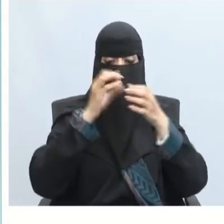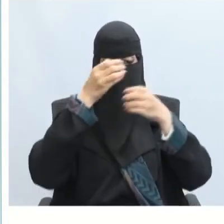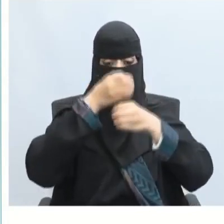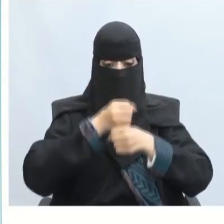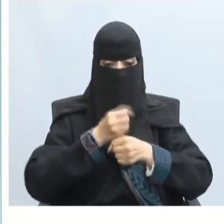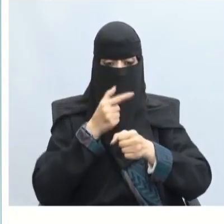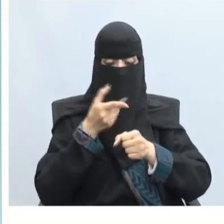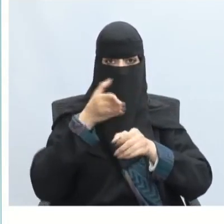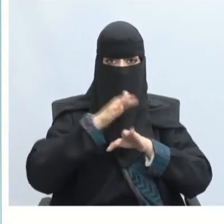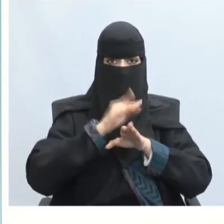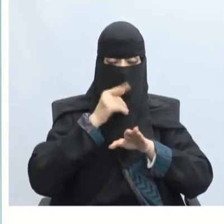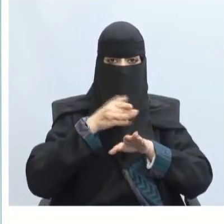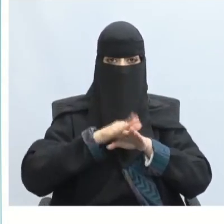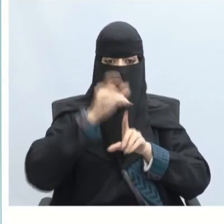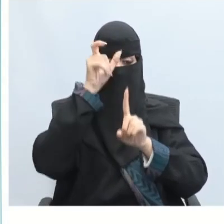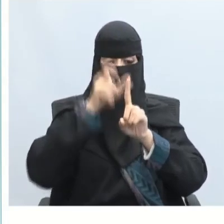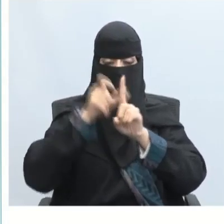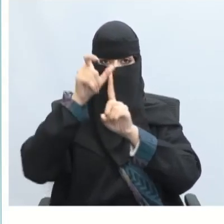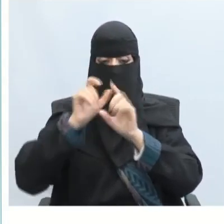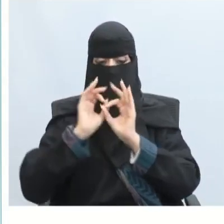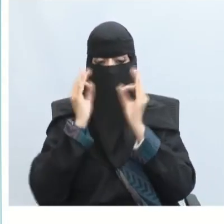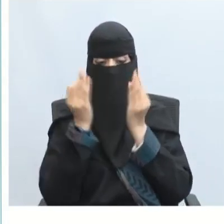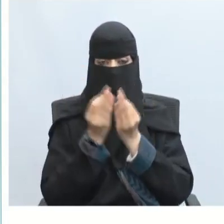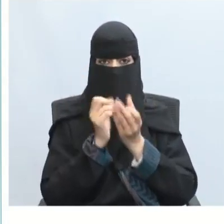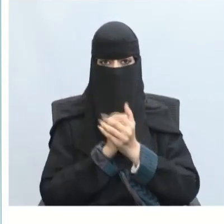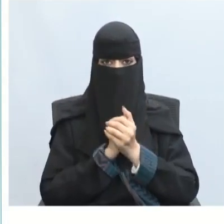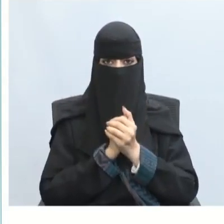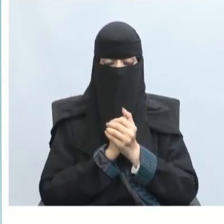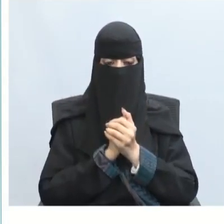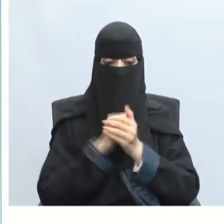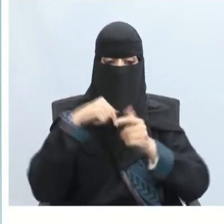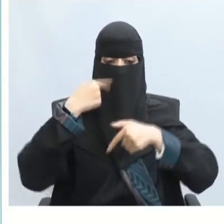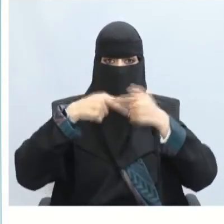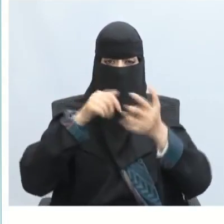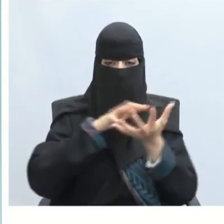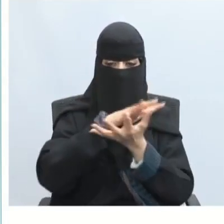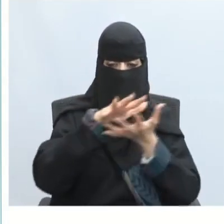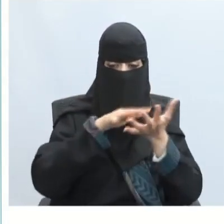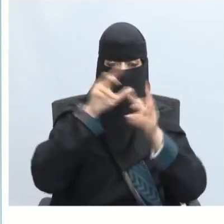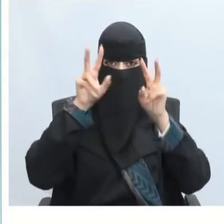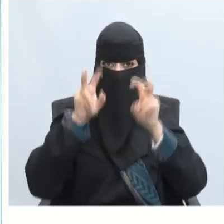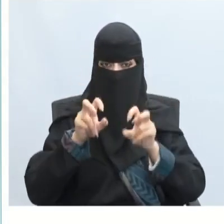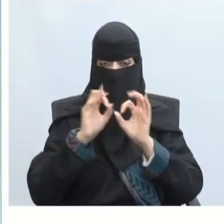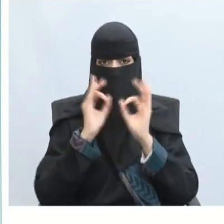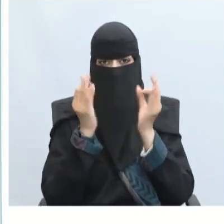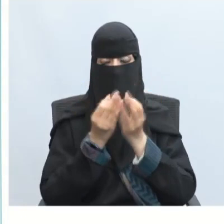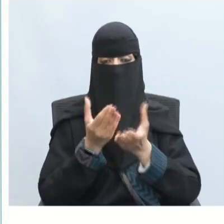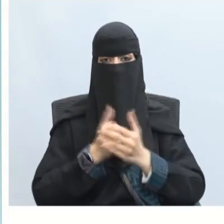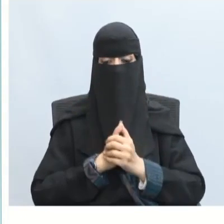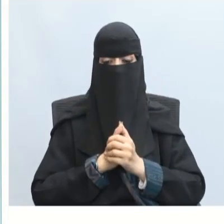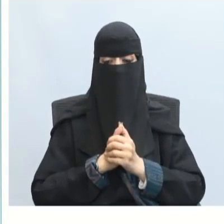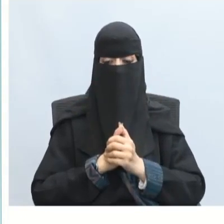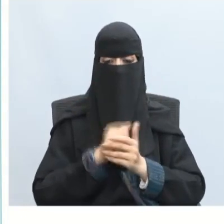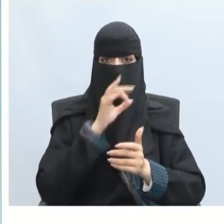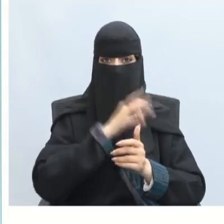اجتماعيه تتعلق بالحمايه والمحافظه على الفرد والمجتمع ومعالجه المشكلات المجتمعيه